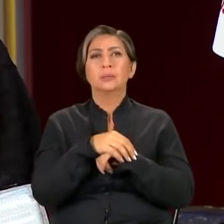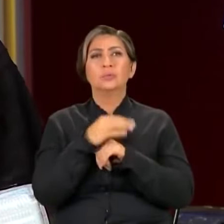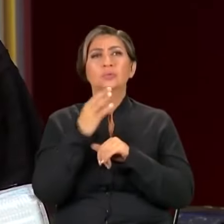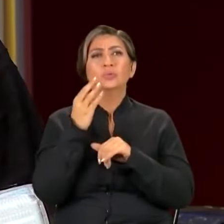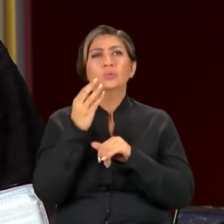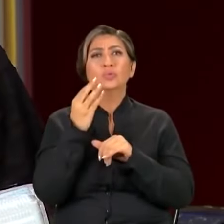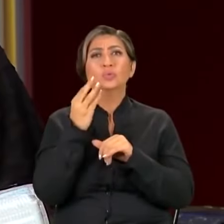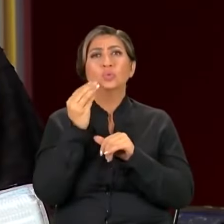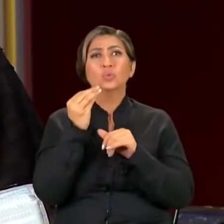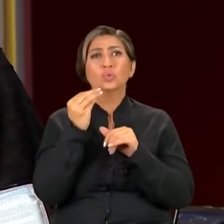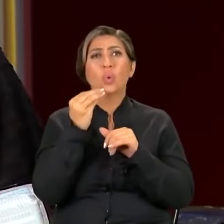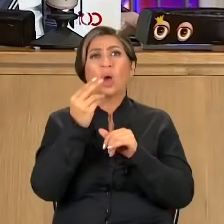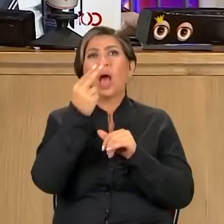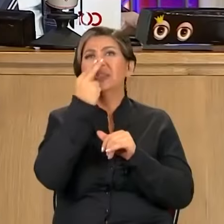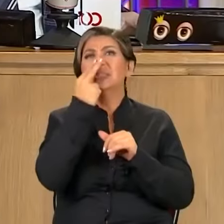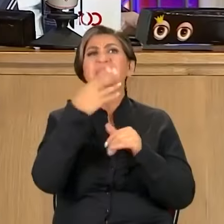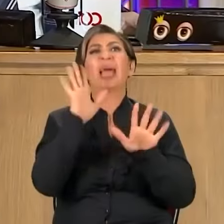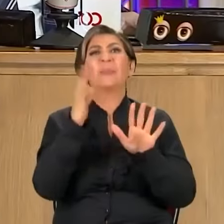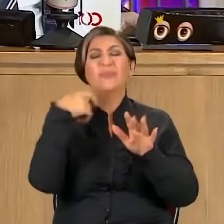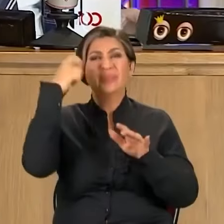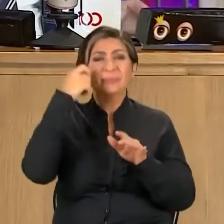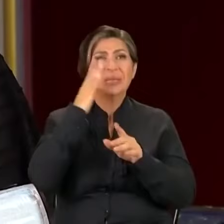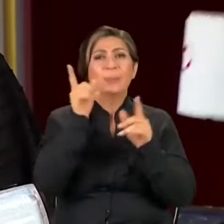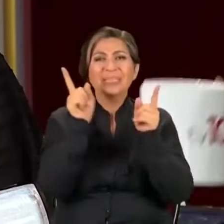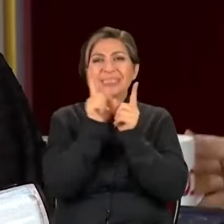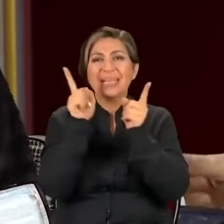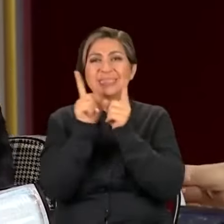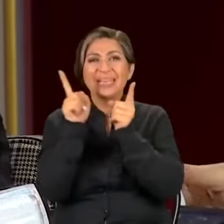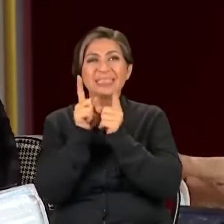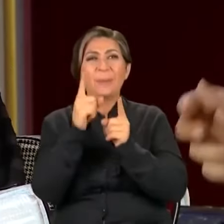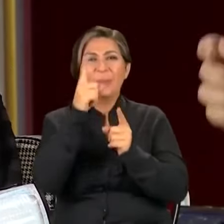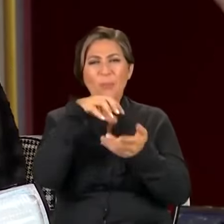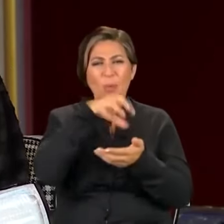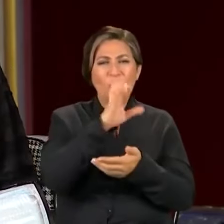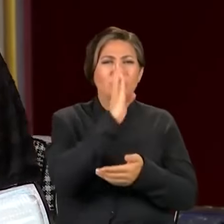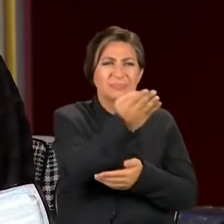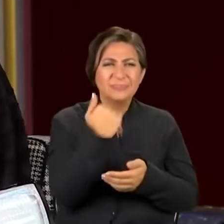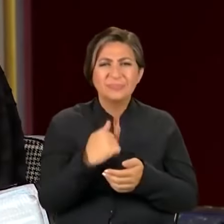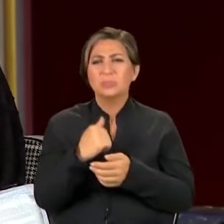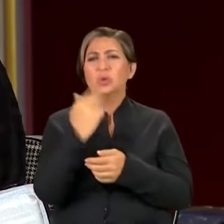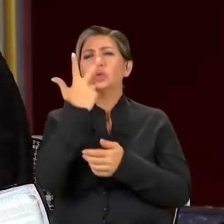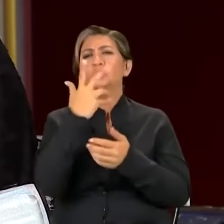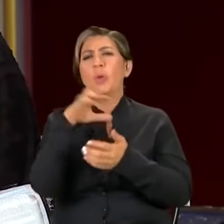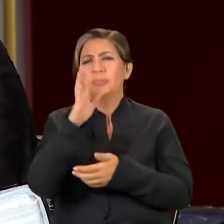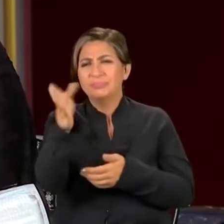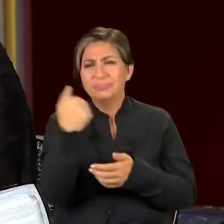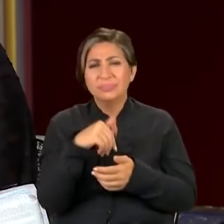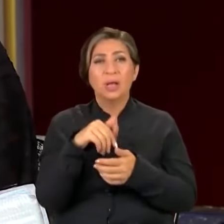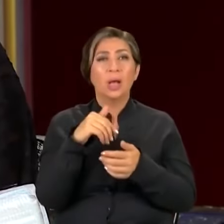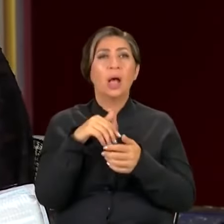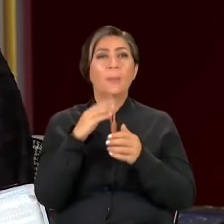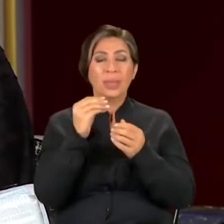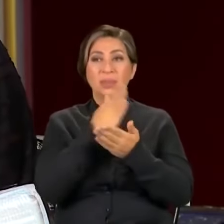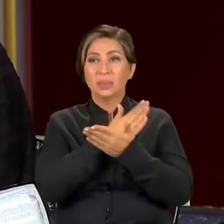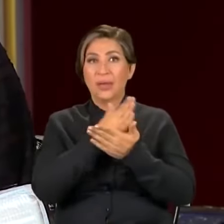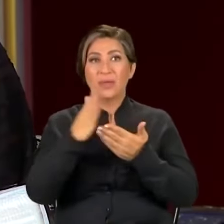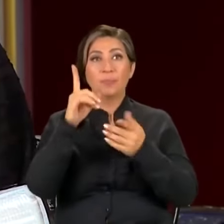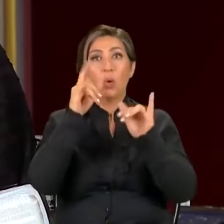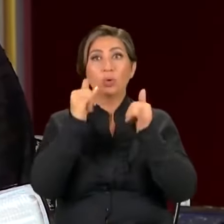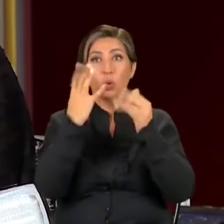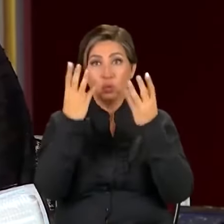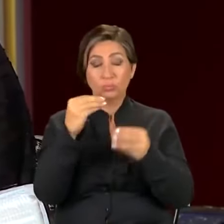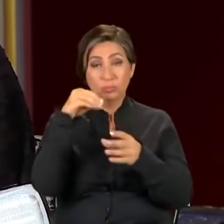Çok da hep sete gitmeye alışkın değilim. Çünkü hep böyle kısa rollerim olduğu için ya bir bölümlük gitmişim ya üç bölümlük gitmişim. Ama devamlı bir oyuncu